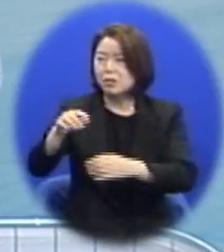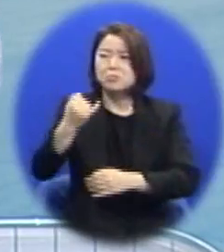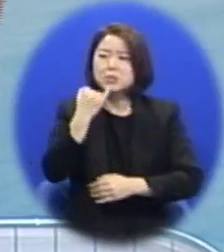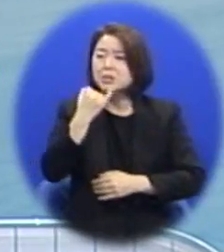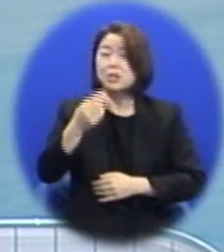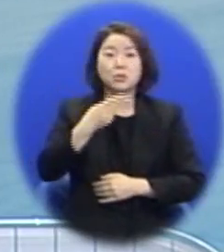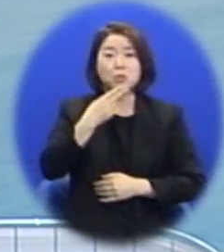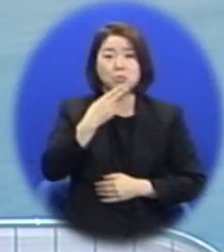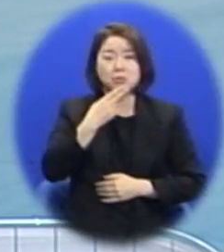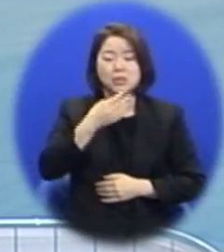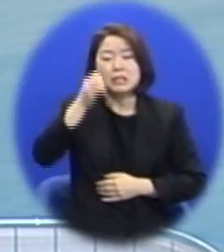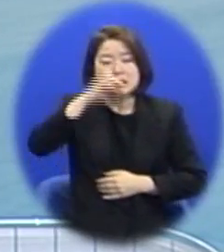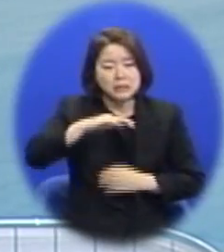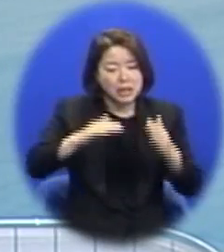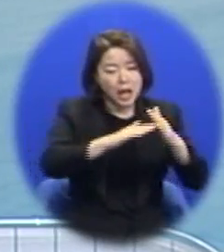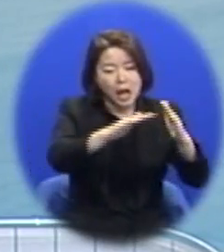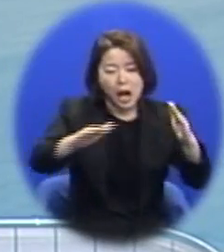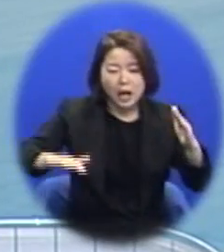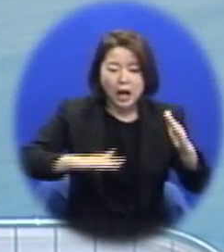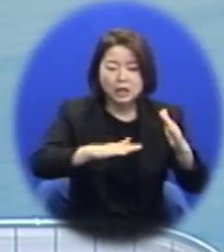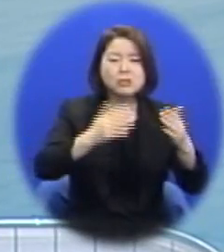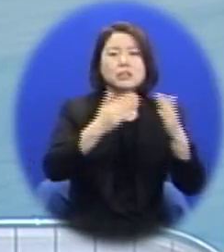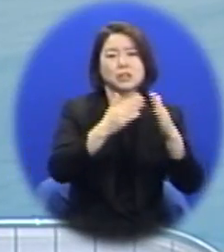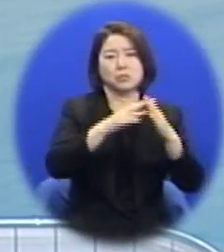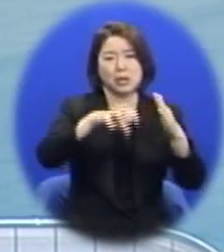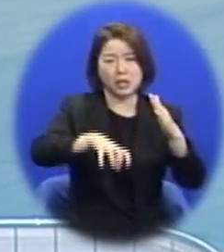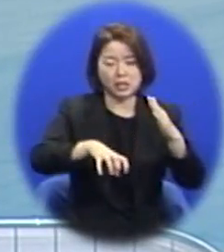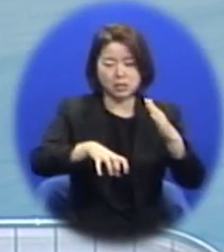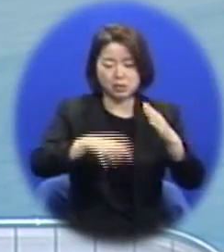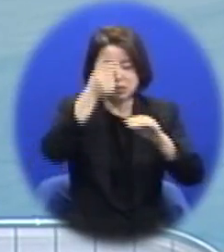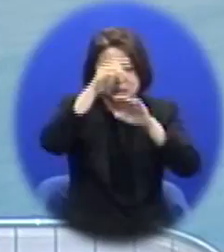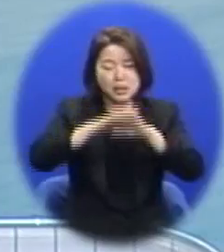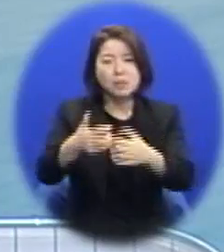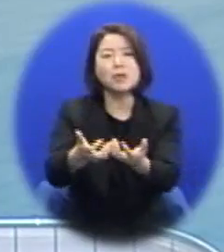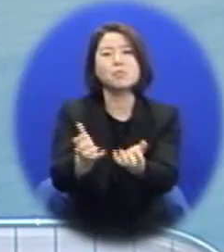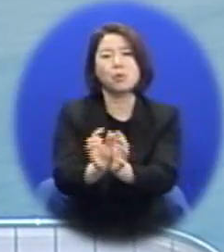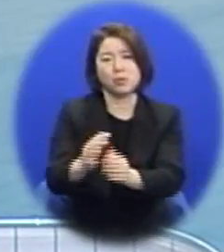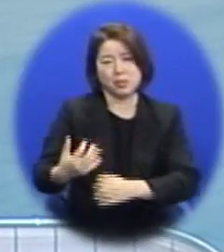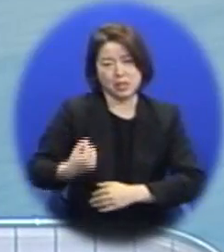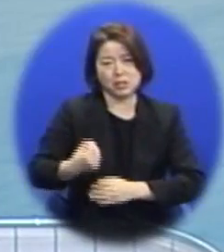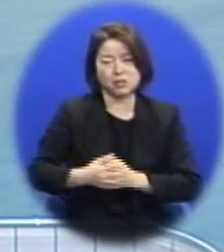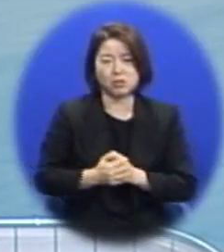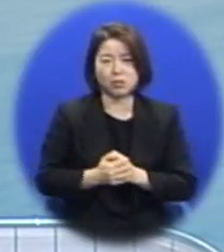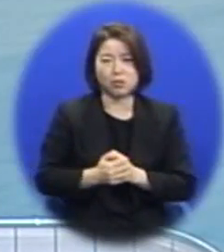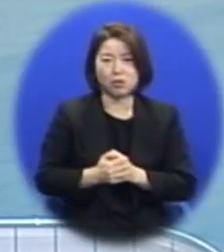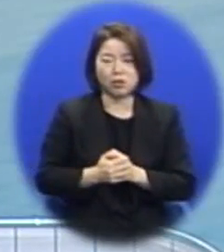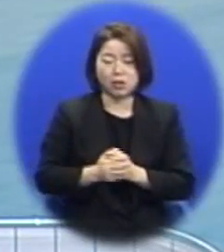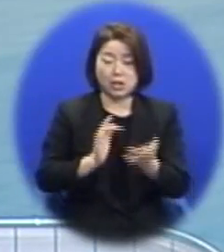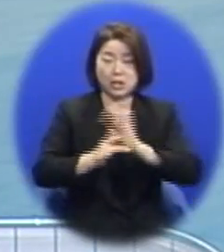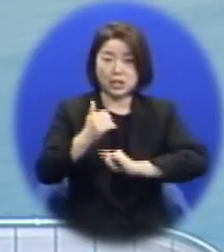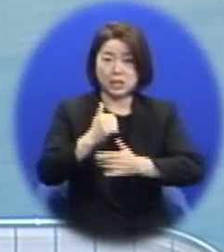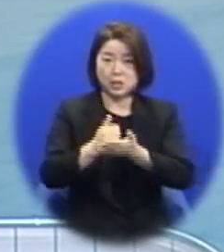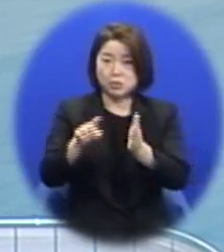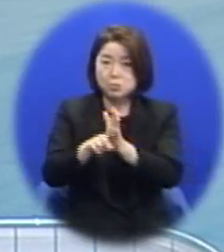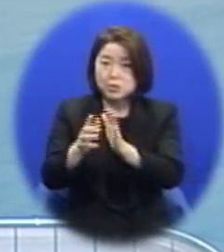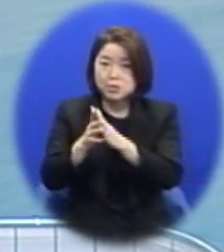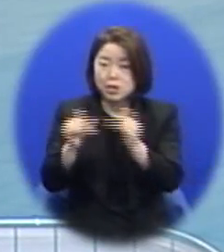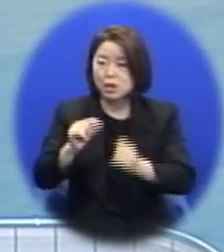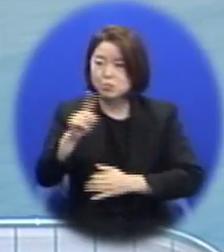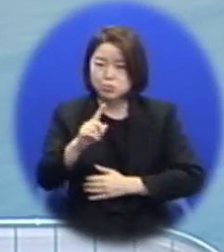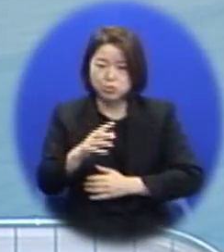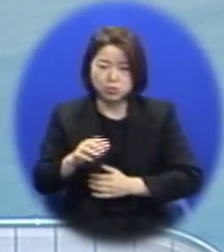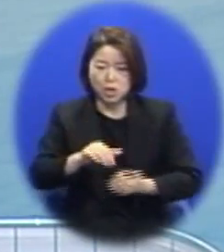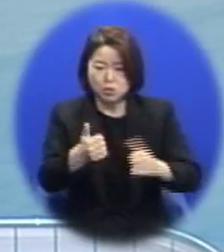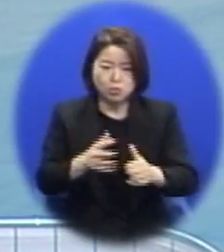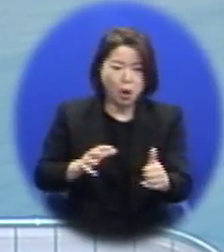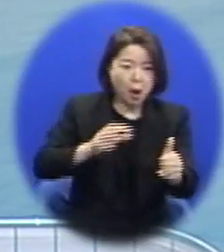그냥 가정집에서 모임을 가졌어요. 예수 믿는 사람들이 무슨 테러 집단도 아닙니다.